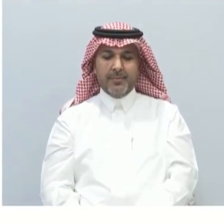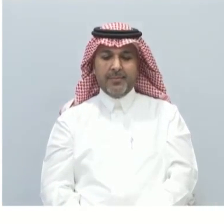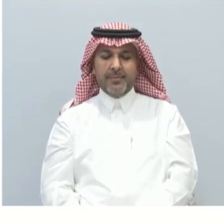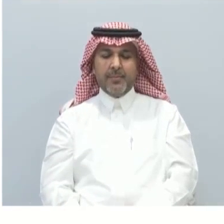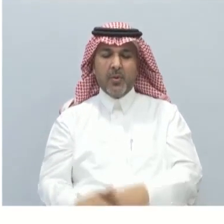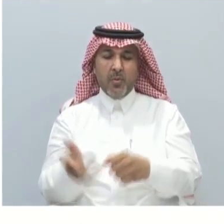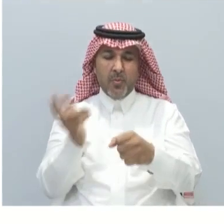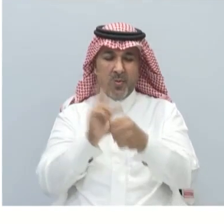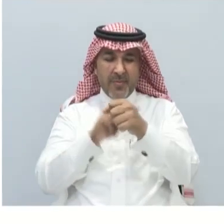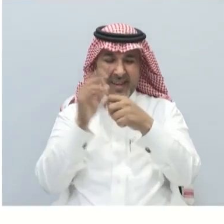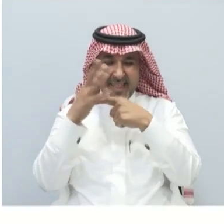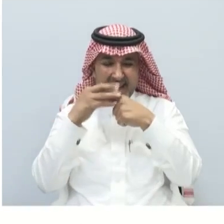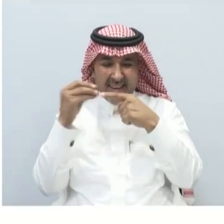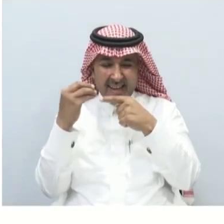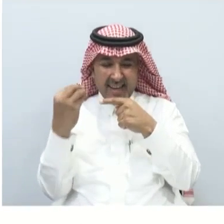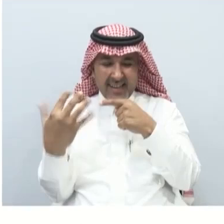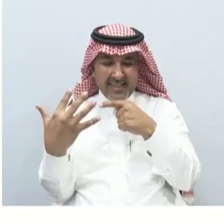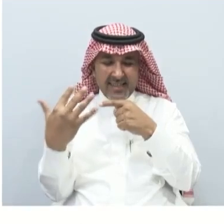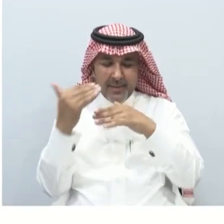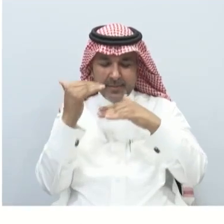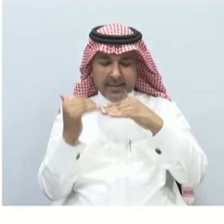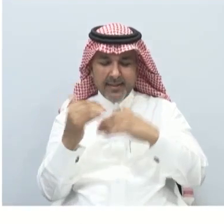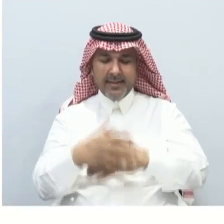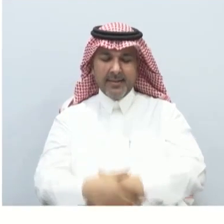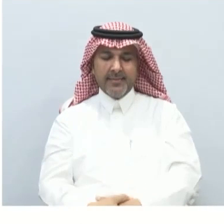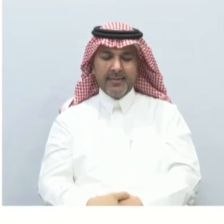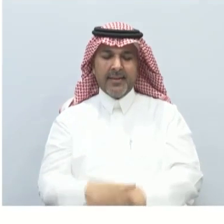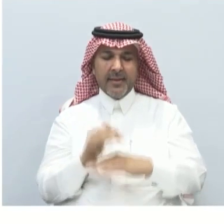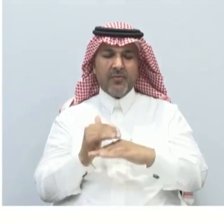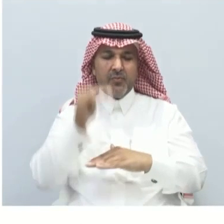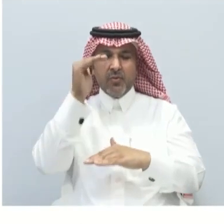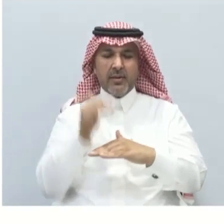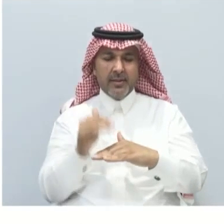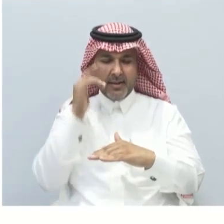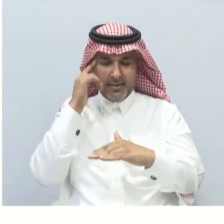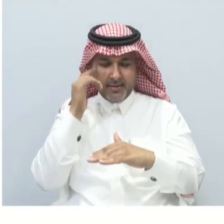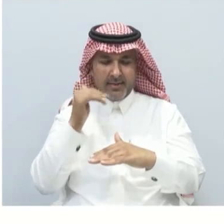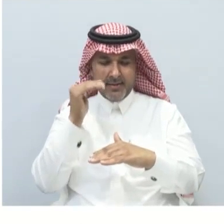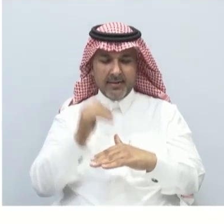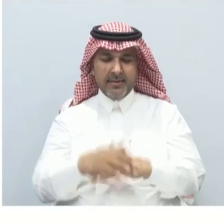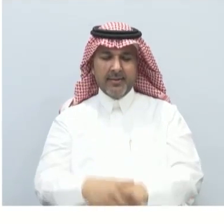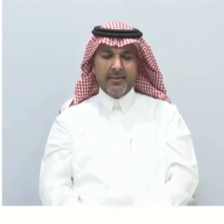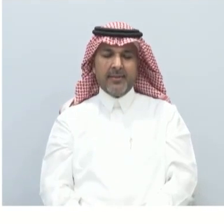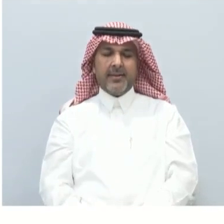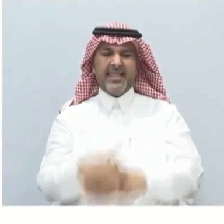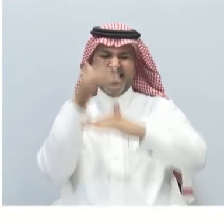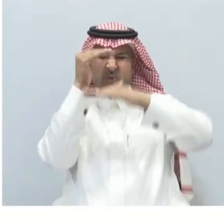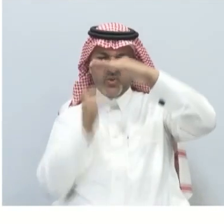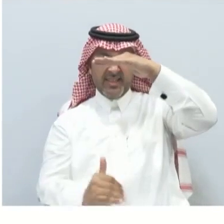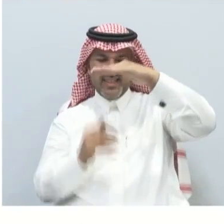ثلاثه وعندنا انسحاب راسي نحو الاسفل